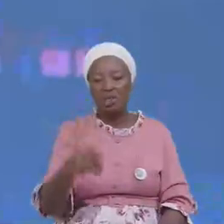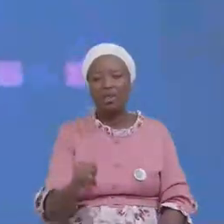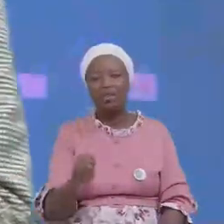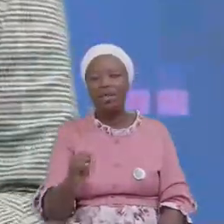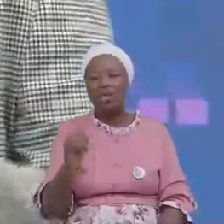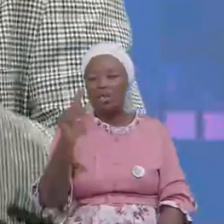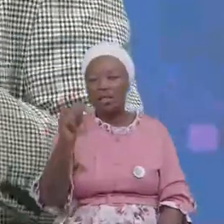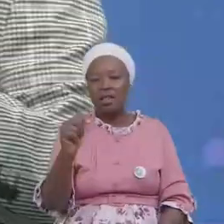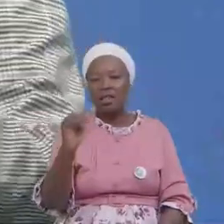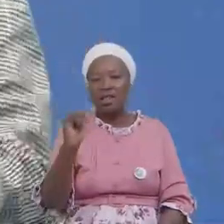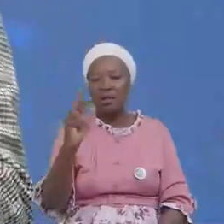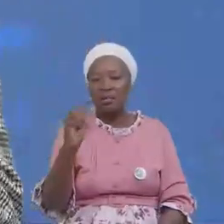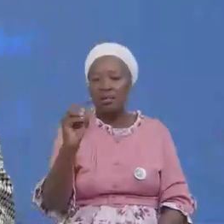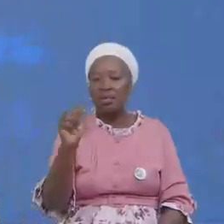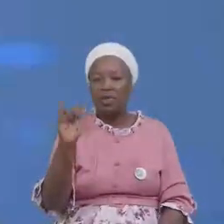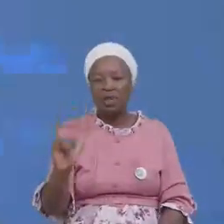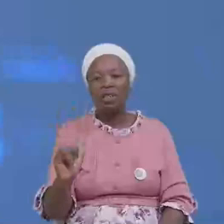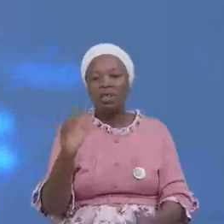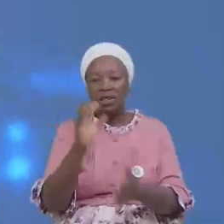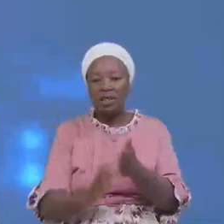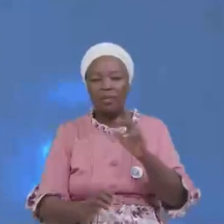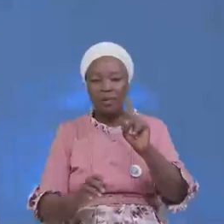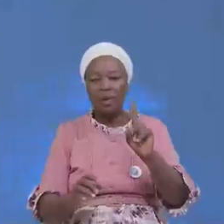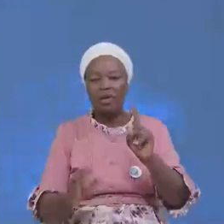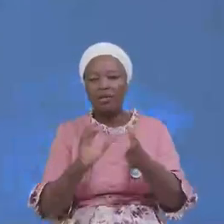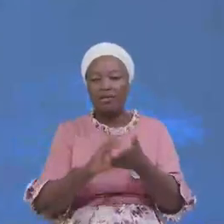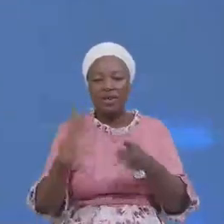1 Timothée 1, verset 13.